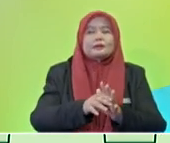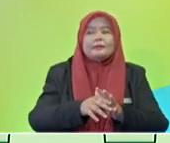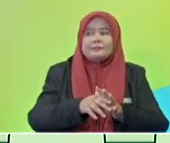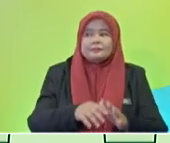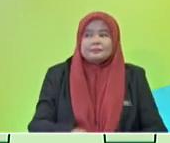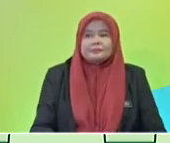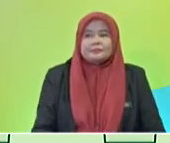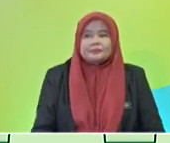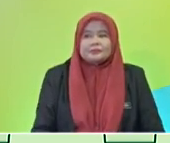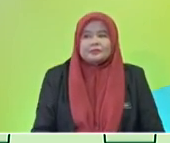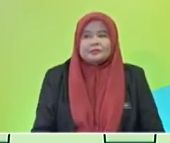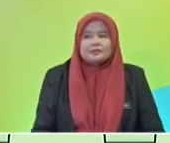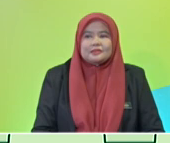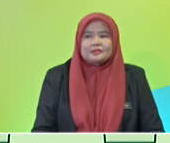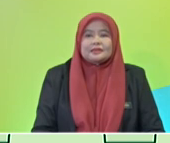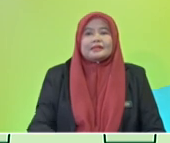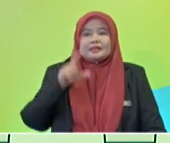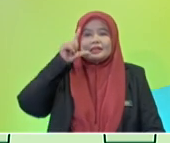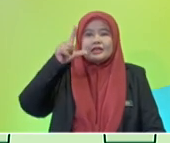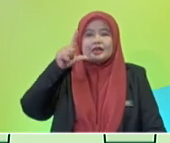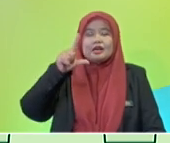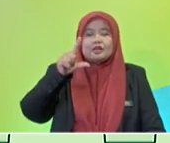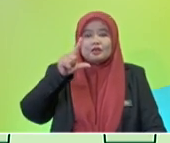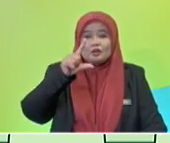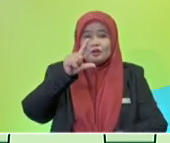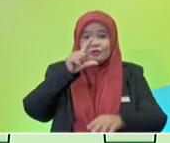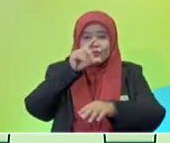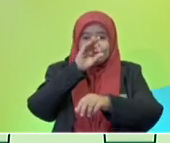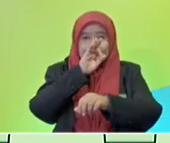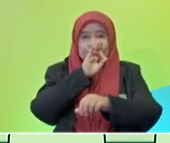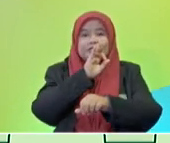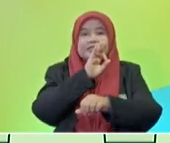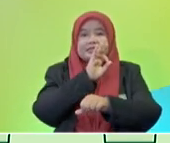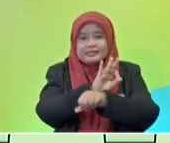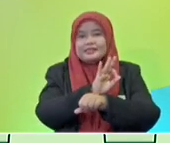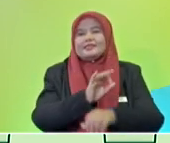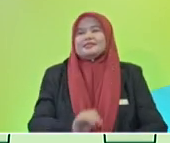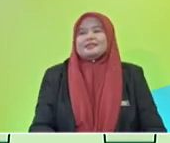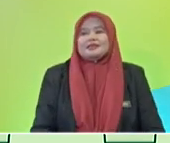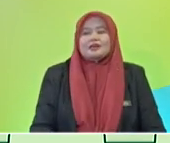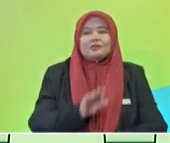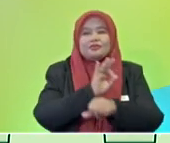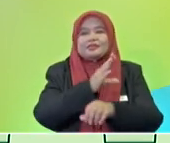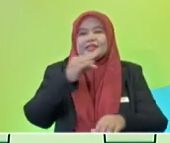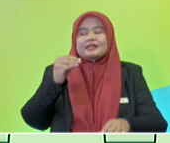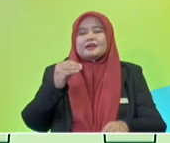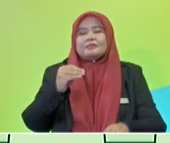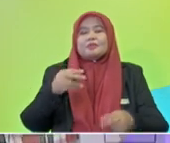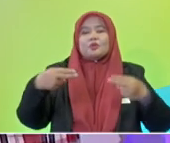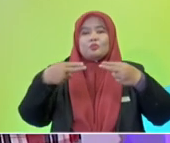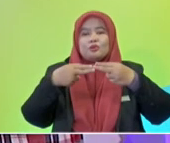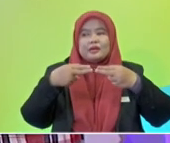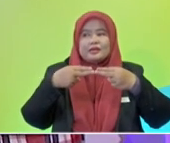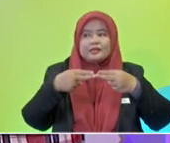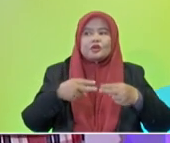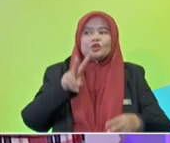bagus Sebentar ya kita lihat dulu fungsinya Selepas itu baru kita akan lihat contoh ayat fungsi dan adalah menghubungkan dua